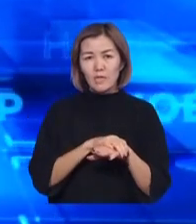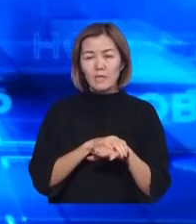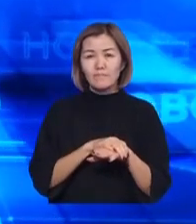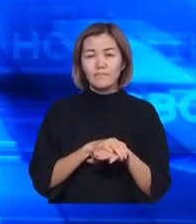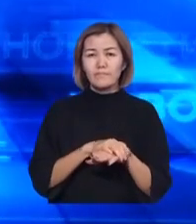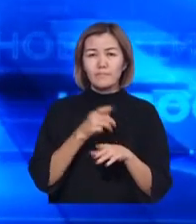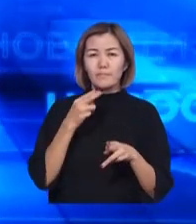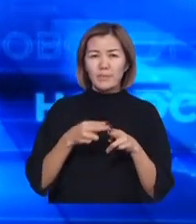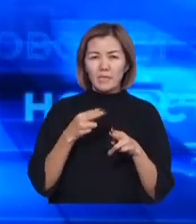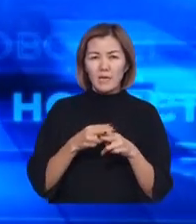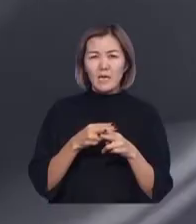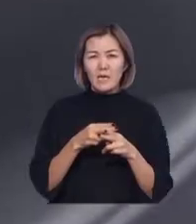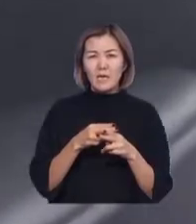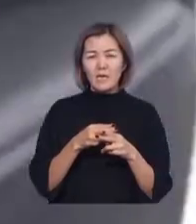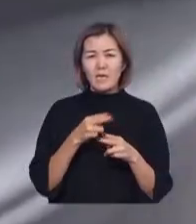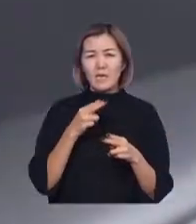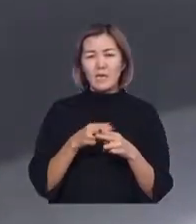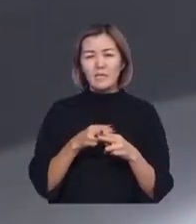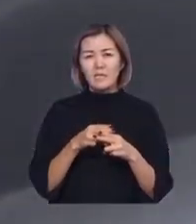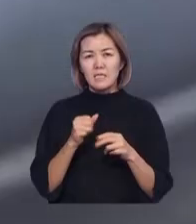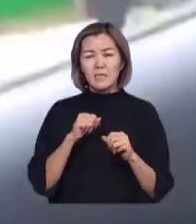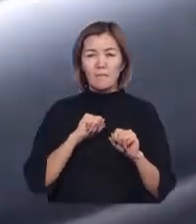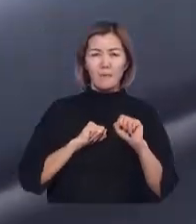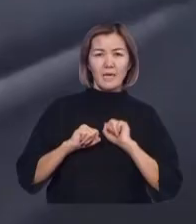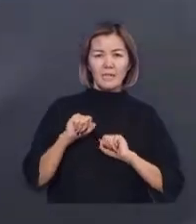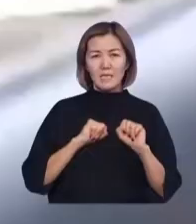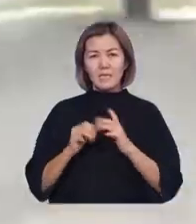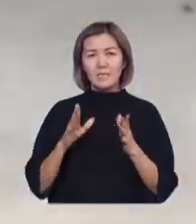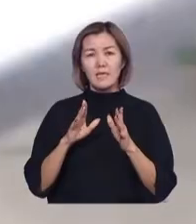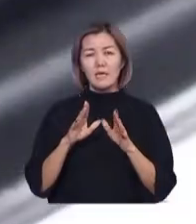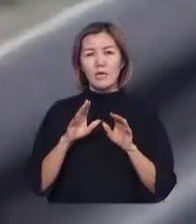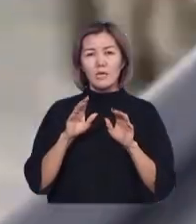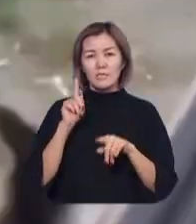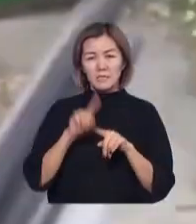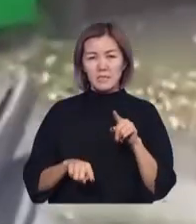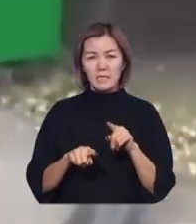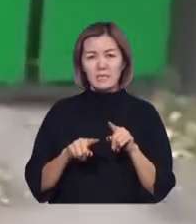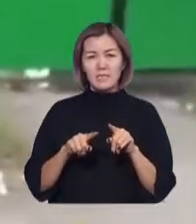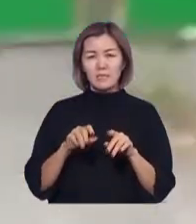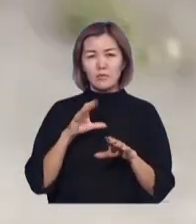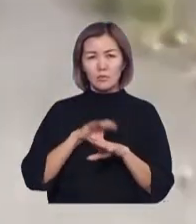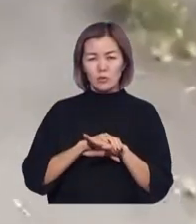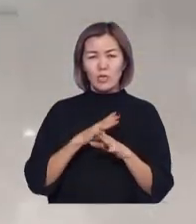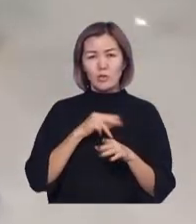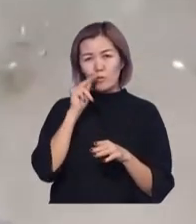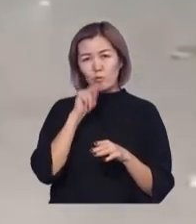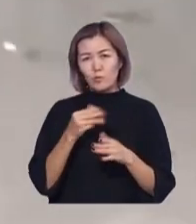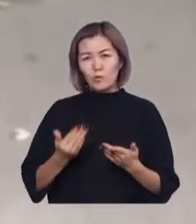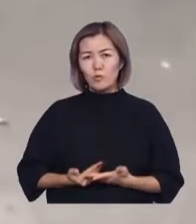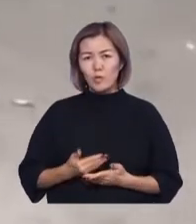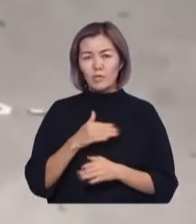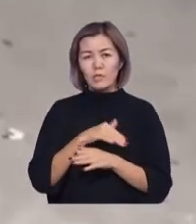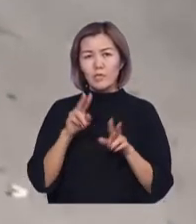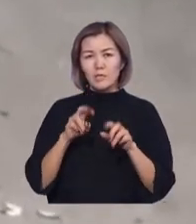жиналмалы пышақпен айбат шегіп қатты қарсыласты, бірақ құқық қорғау органдары оны тез залалсыздандырды. Күдіктінің тұрғылықты жерін